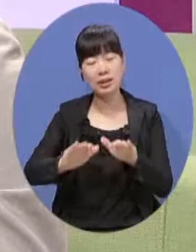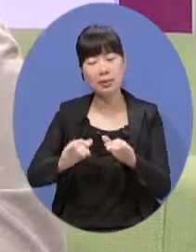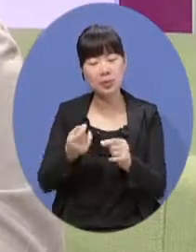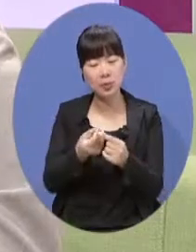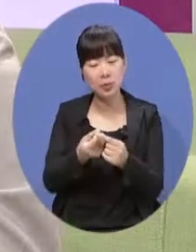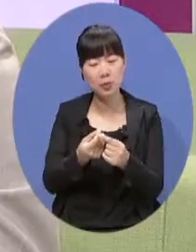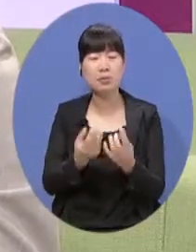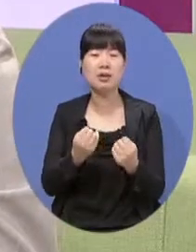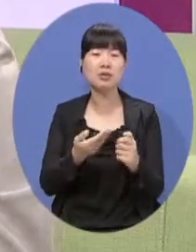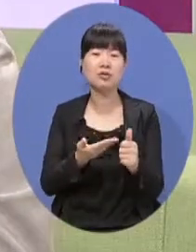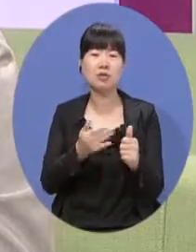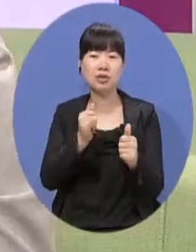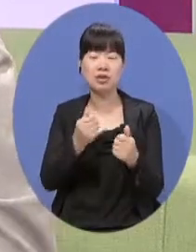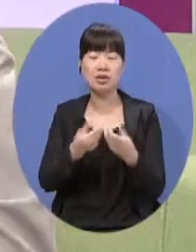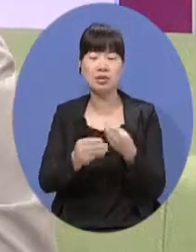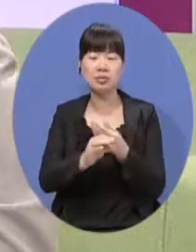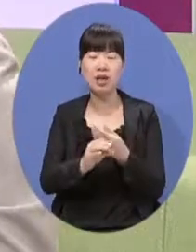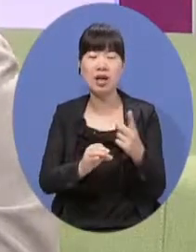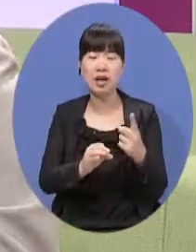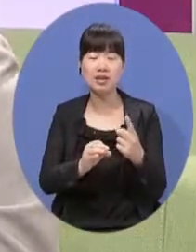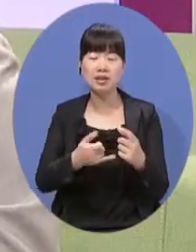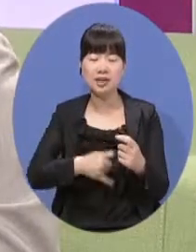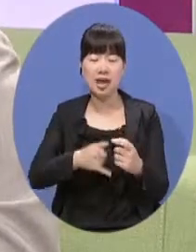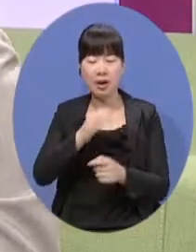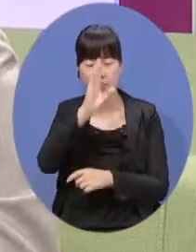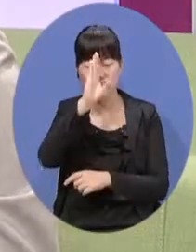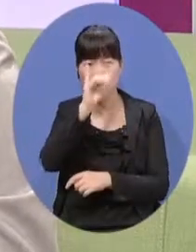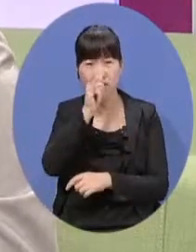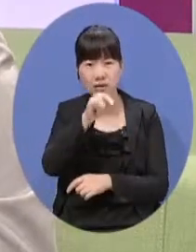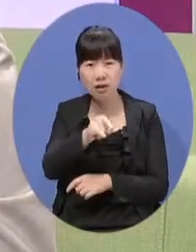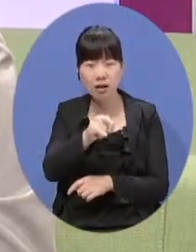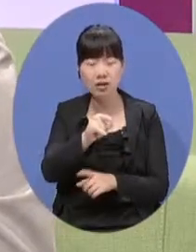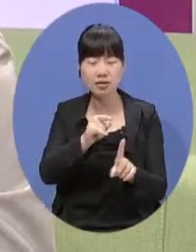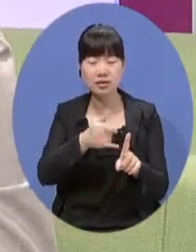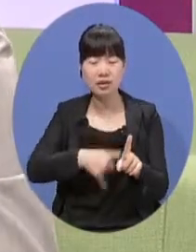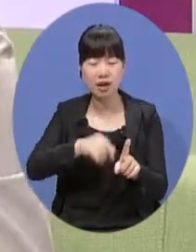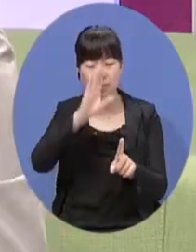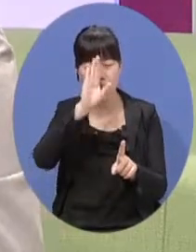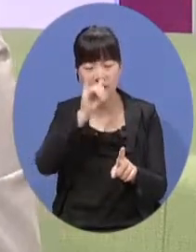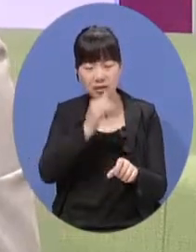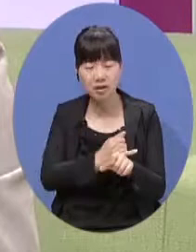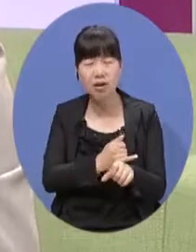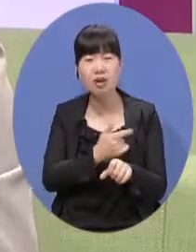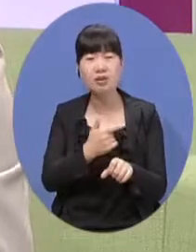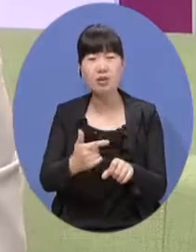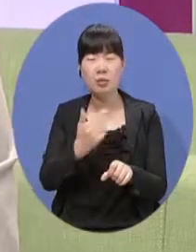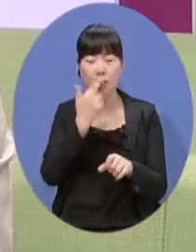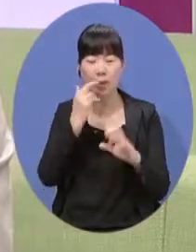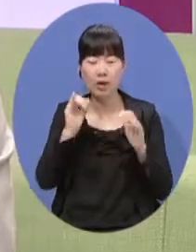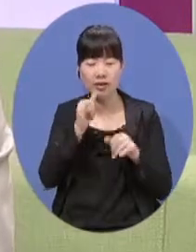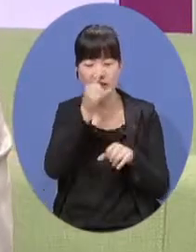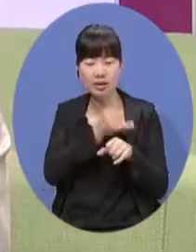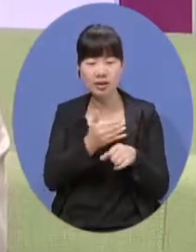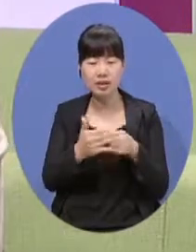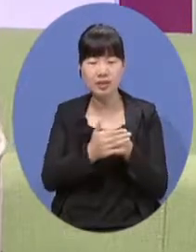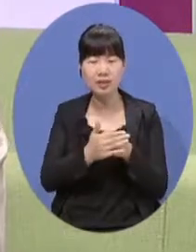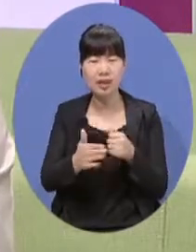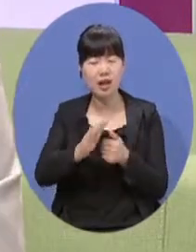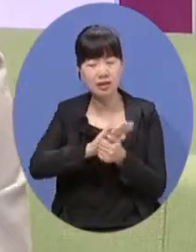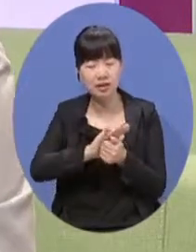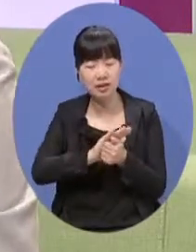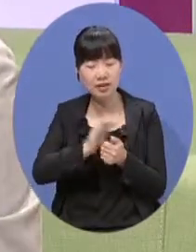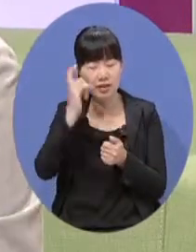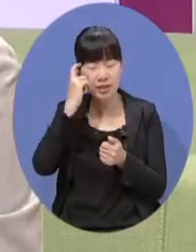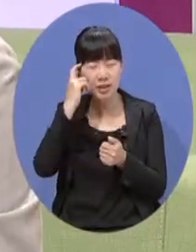경우가 또 많이 있습니다. 예를 들어 한 아이가 좀 아픈 경우, 네. 한 아이가 아프거나 또 한 아이가 너무 어리니까 그 어린아이를 챙겨야